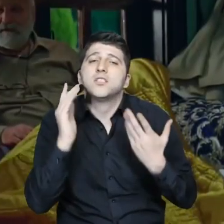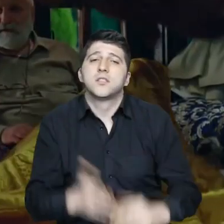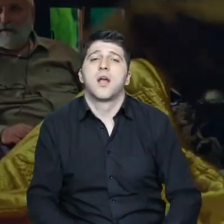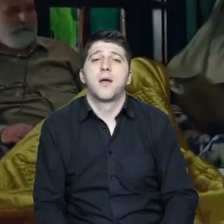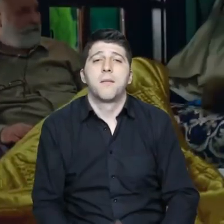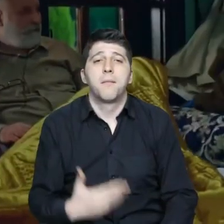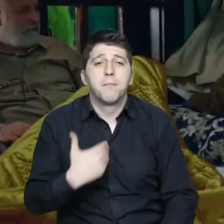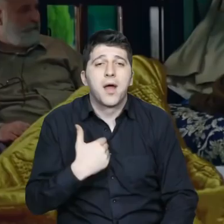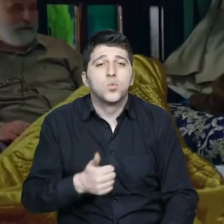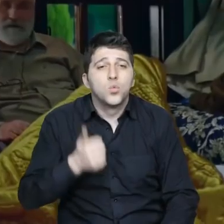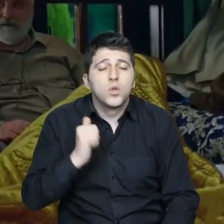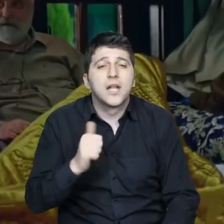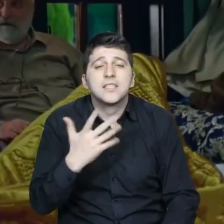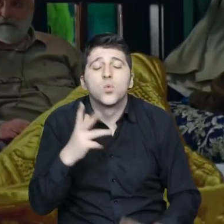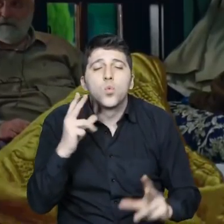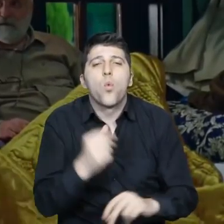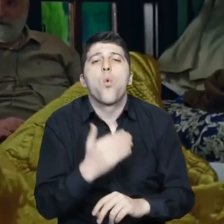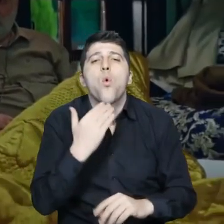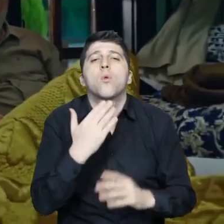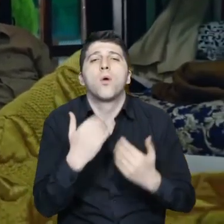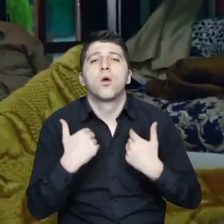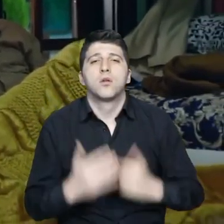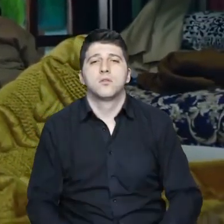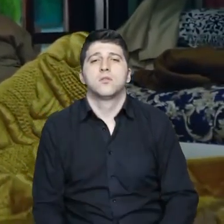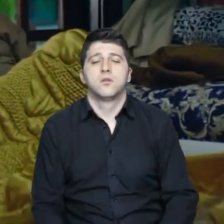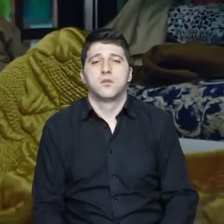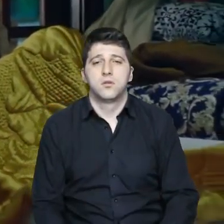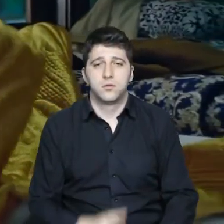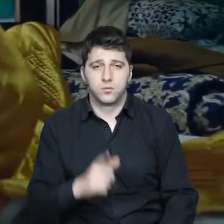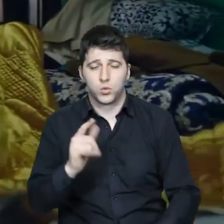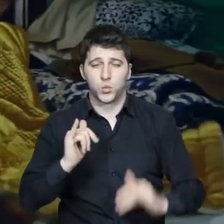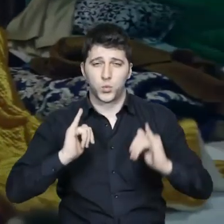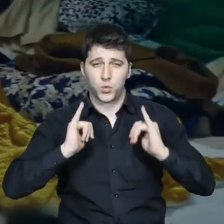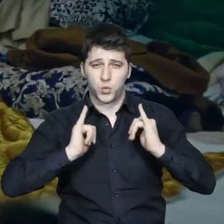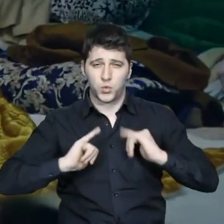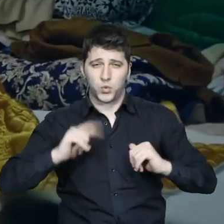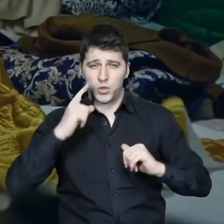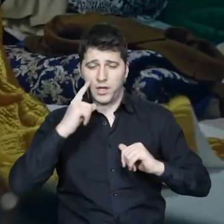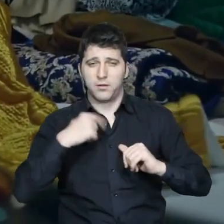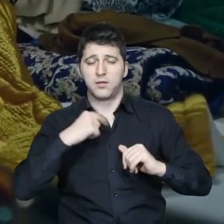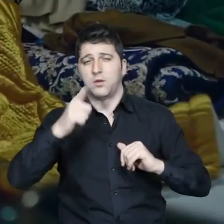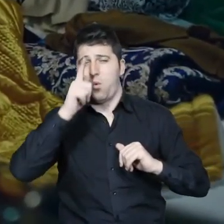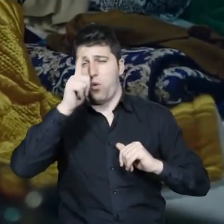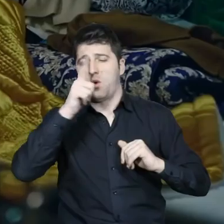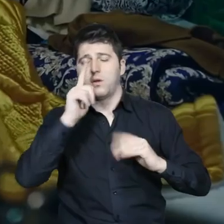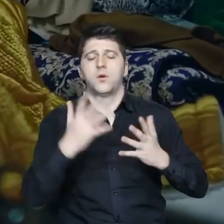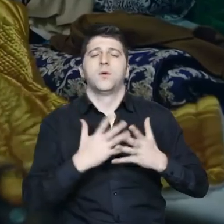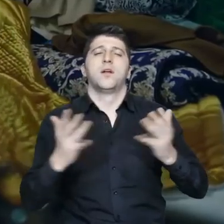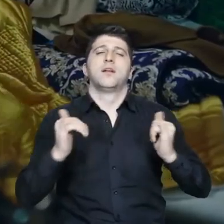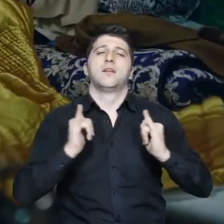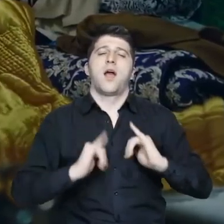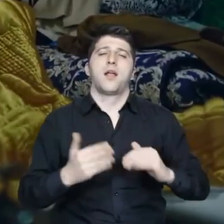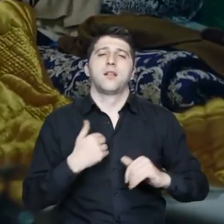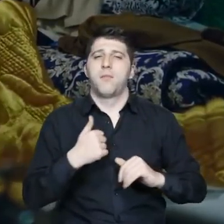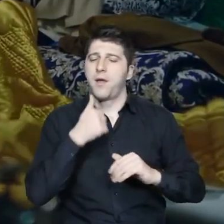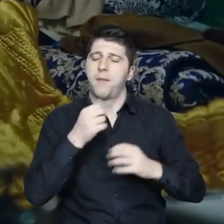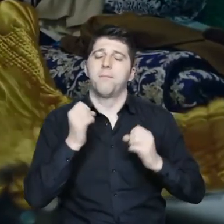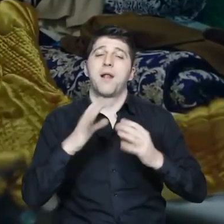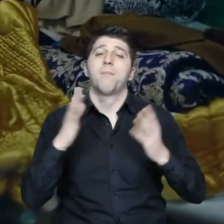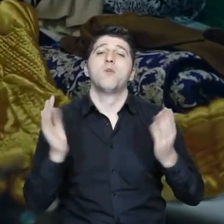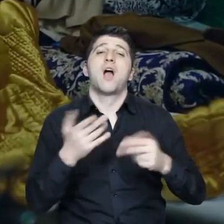Ben günlerdir nasıl uyku uyamıyorum biliyor musun? Yani şurada şöyle huzurlu huzurlu. Horlamak ne büyük bir şey baba ya. Ya bırak bitti